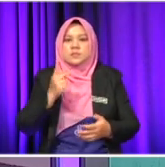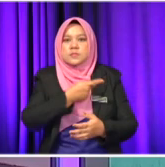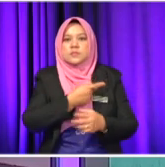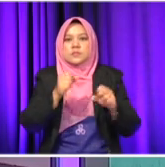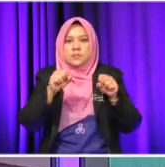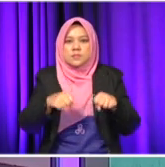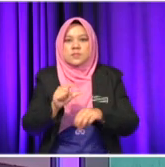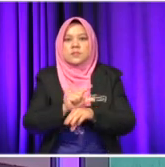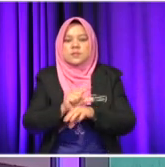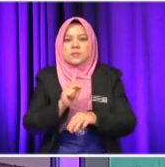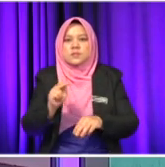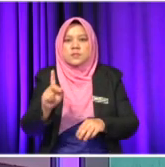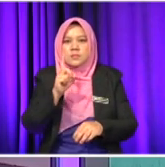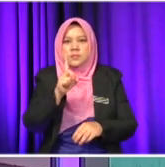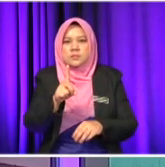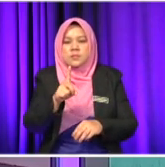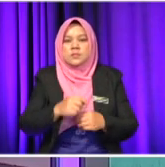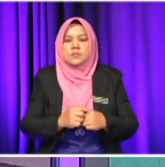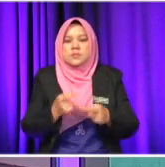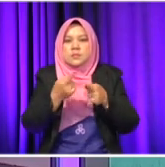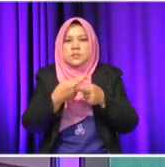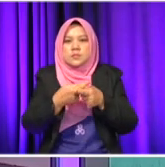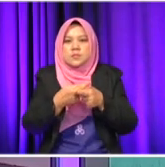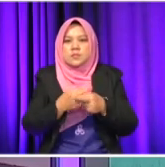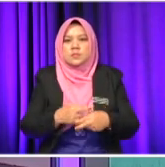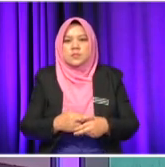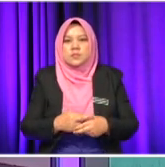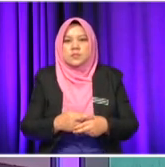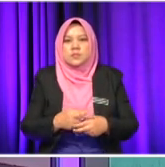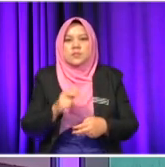gunakan satu singkatan yaitu Arif